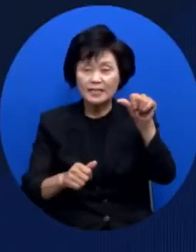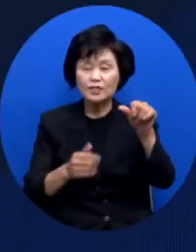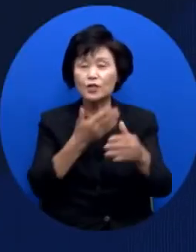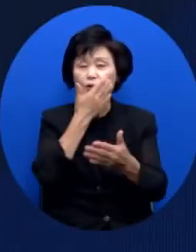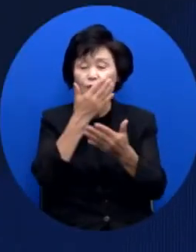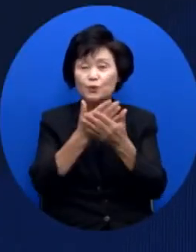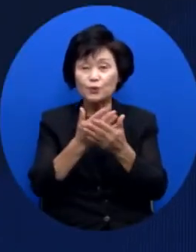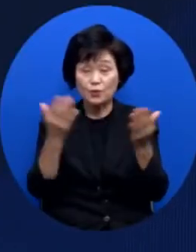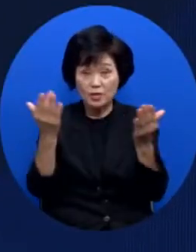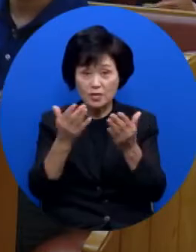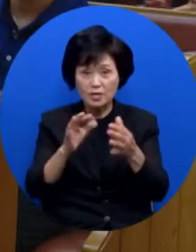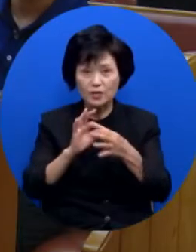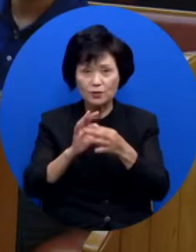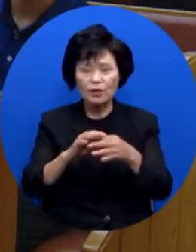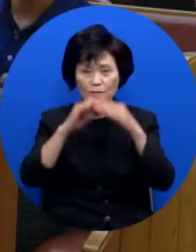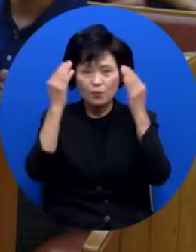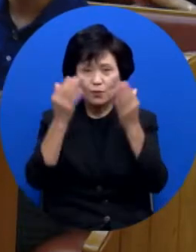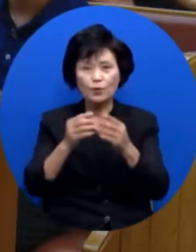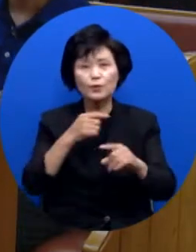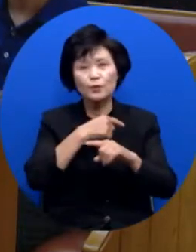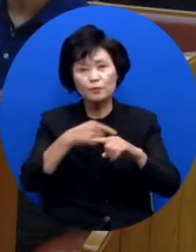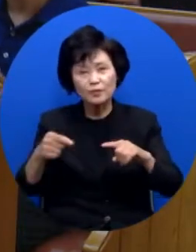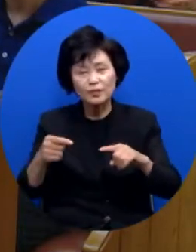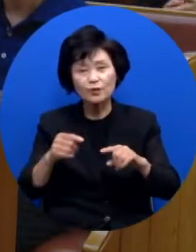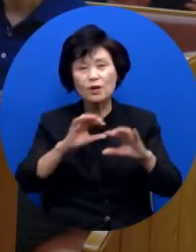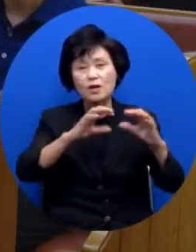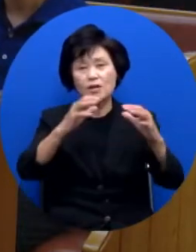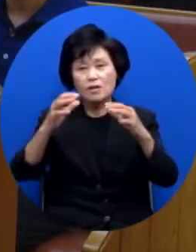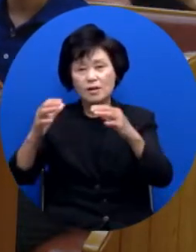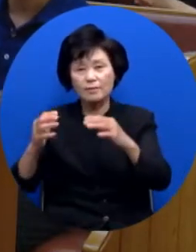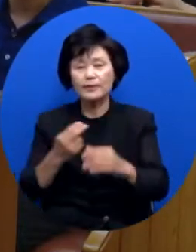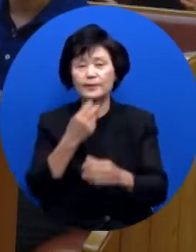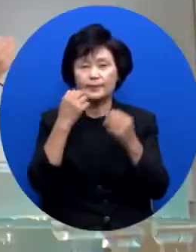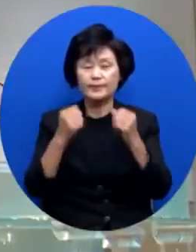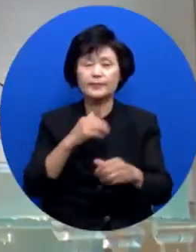모든 민족과 열방에 살아계신 하나님을 전하고자 설립된 단체입니다.